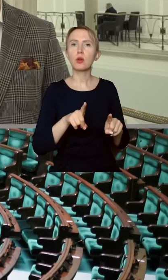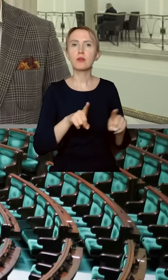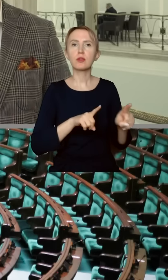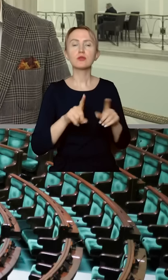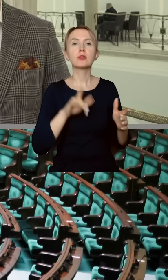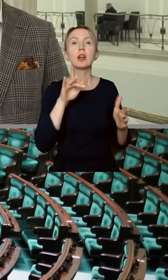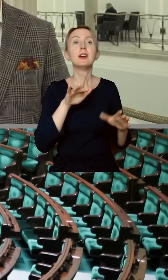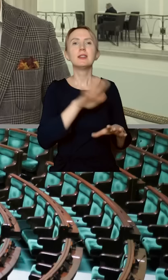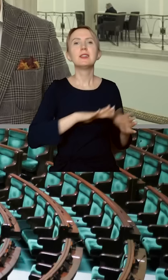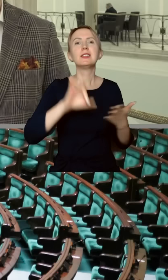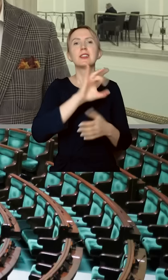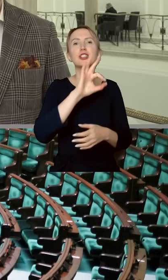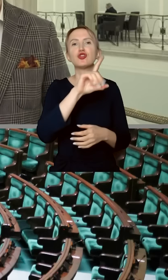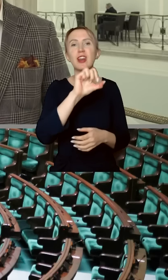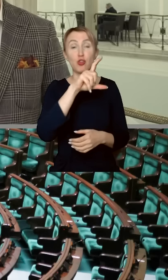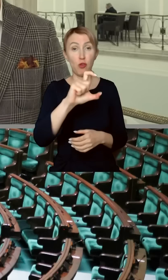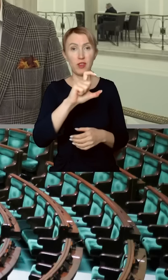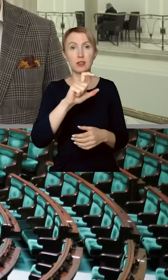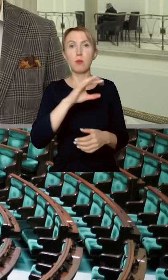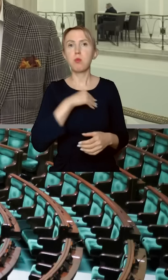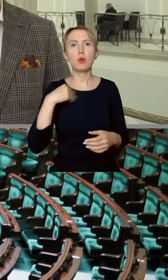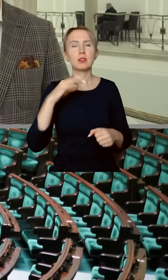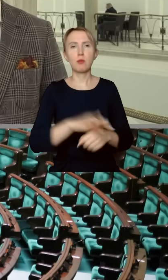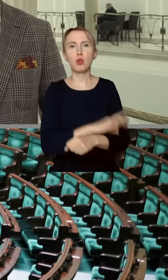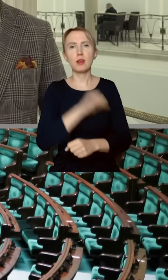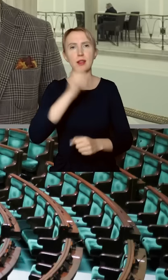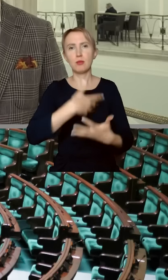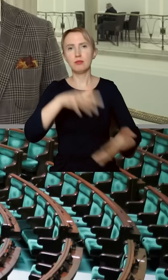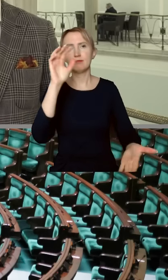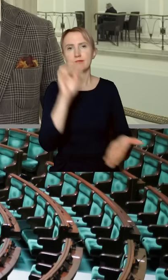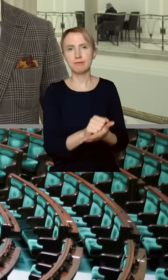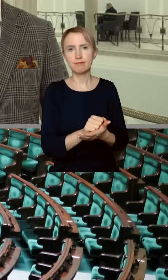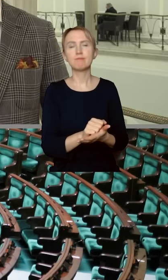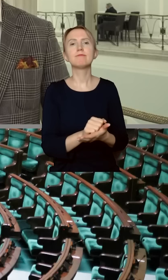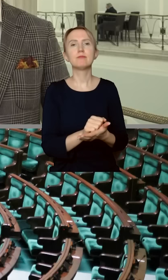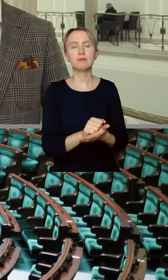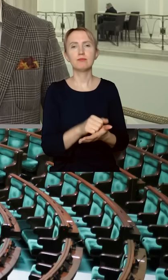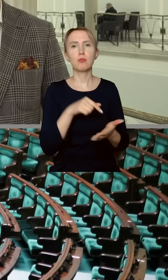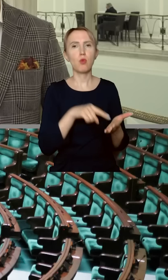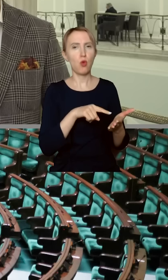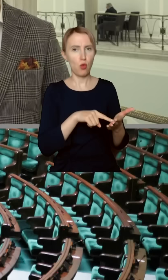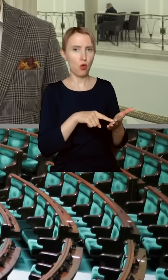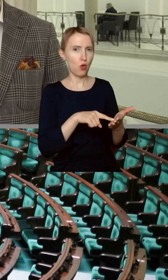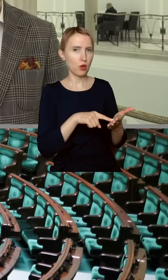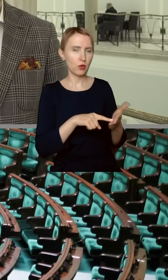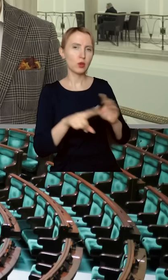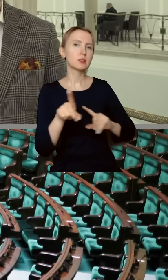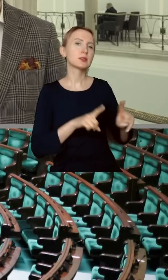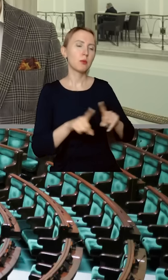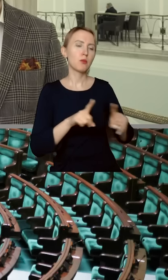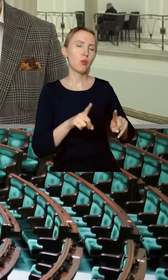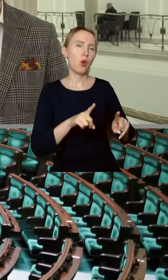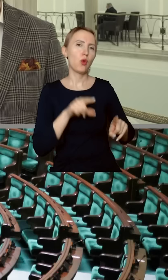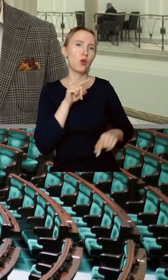to mówienie o klęsce polskiego projektu atomowego, bo tym synonimem, czy tego synonimem, tego symbolem